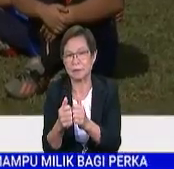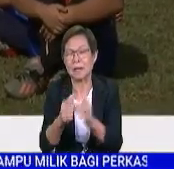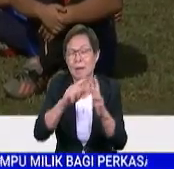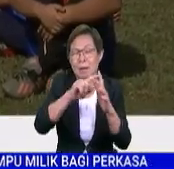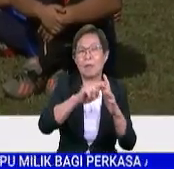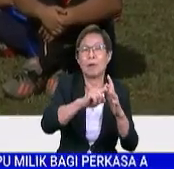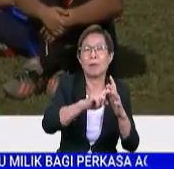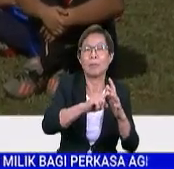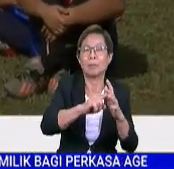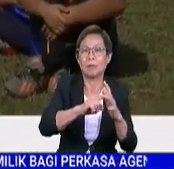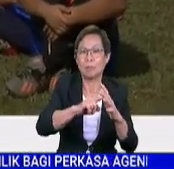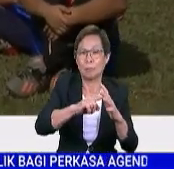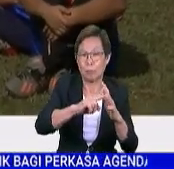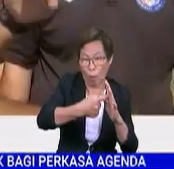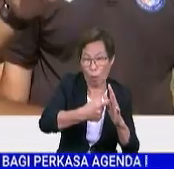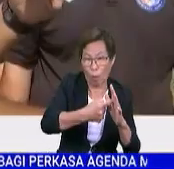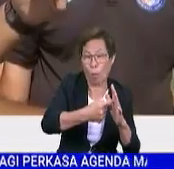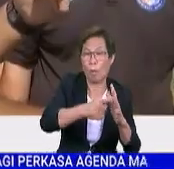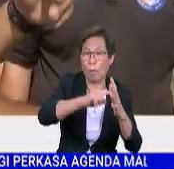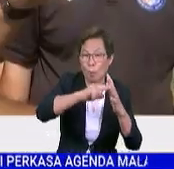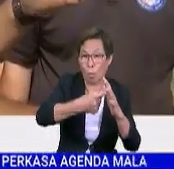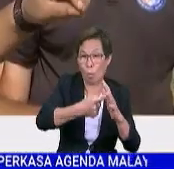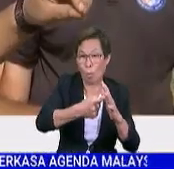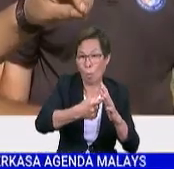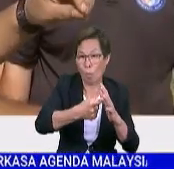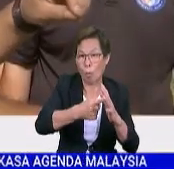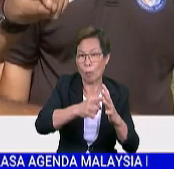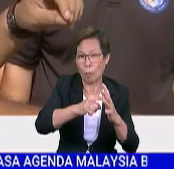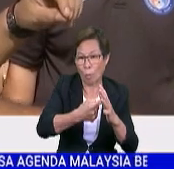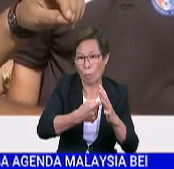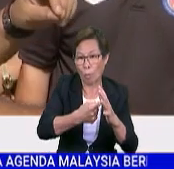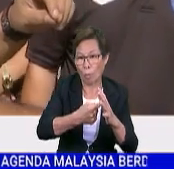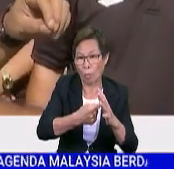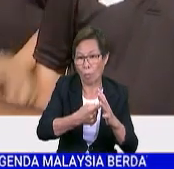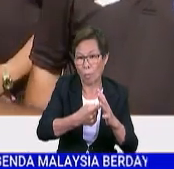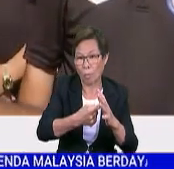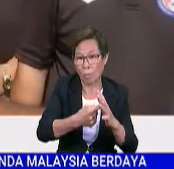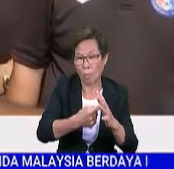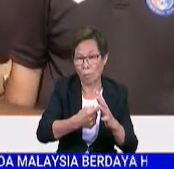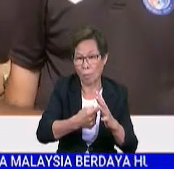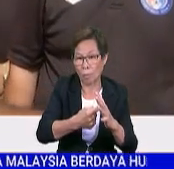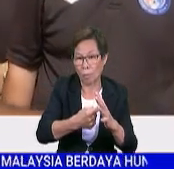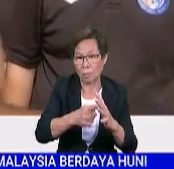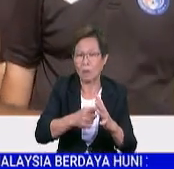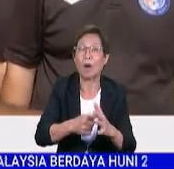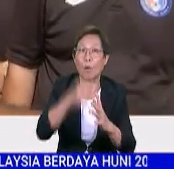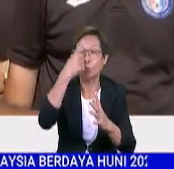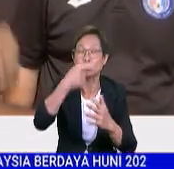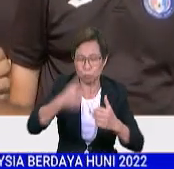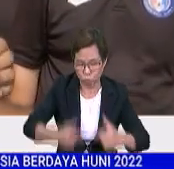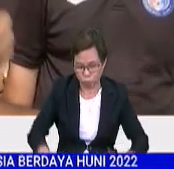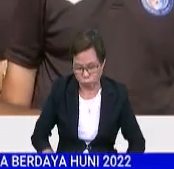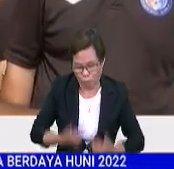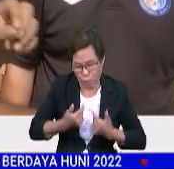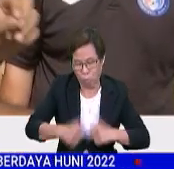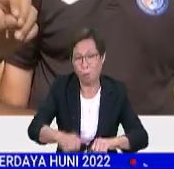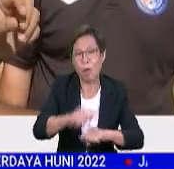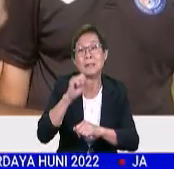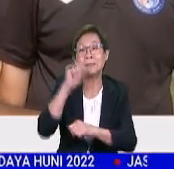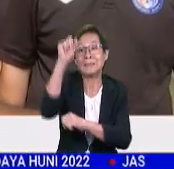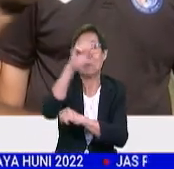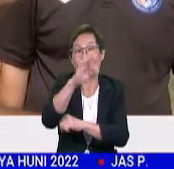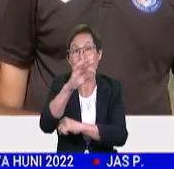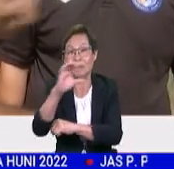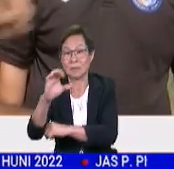untuk Komponen ataupun salah satu komponen dalam Sabah Sabah FC nanti setiausaha Agung Sabah FC Datuk